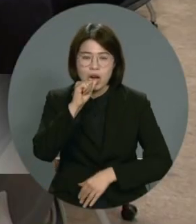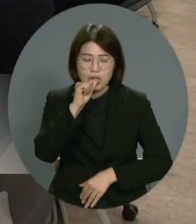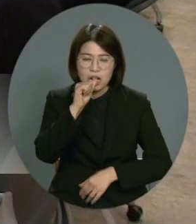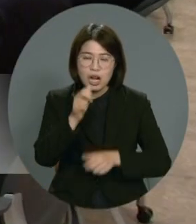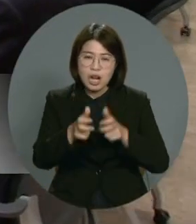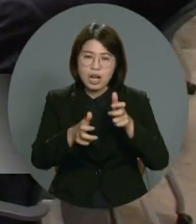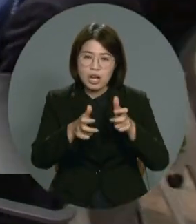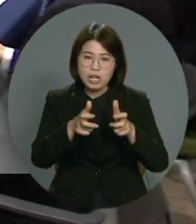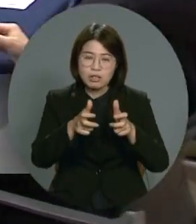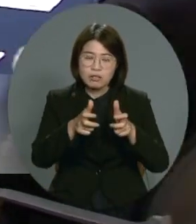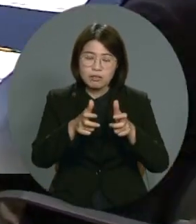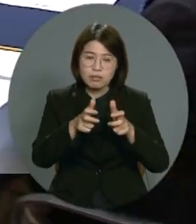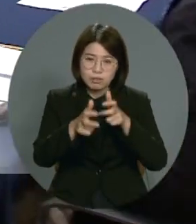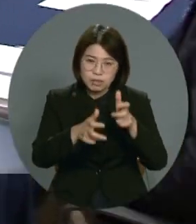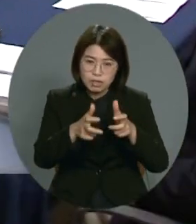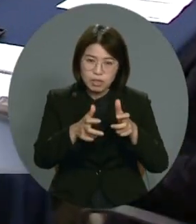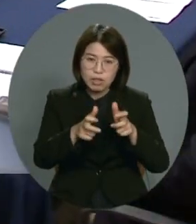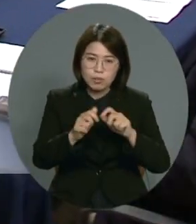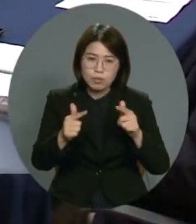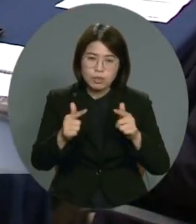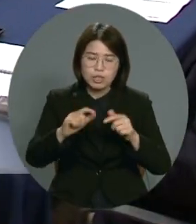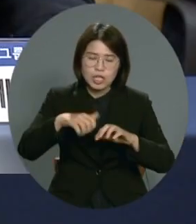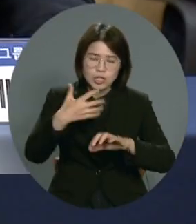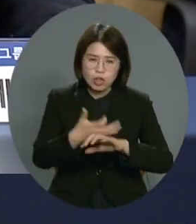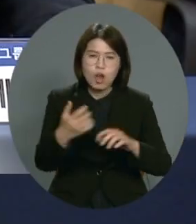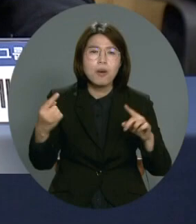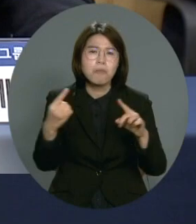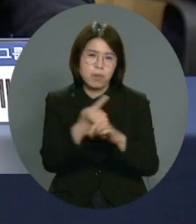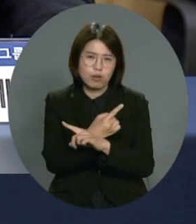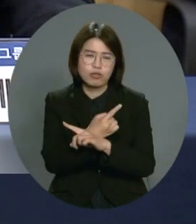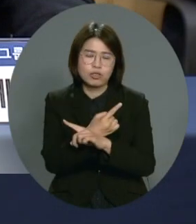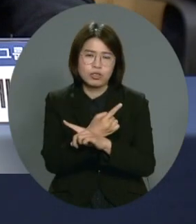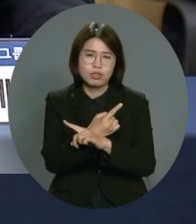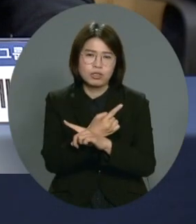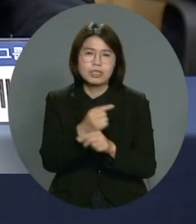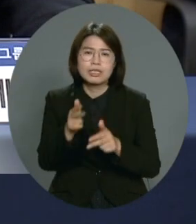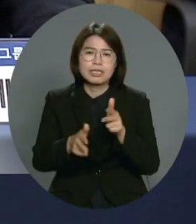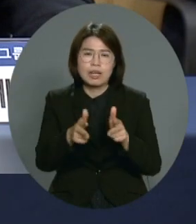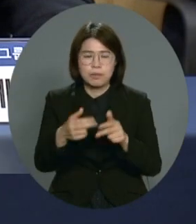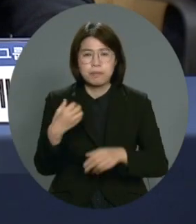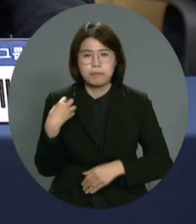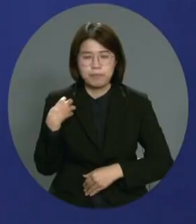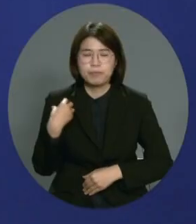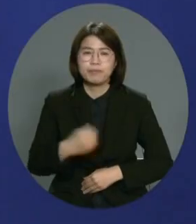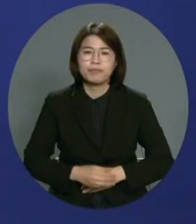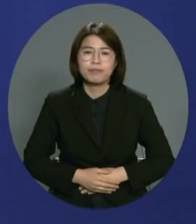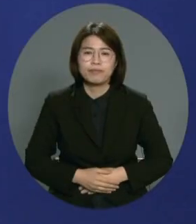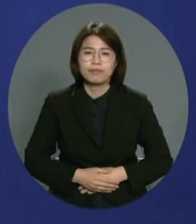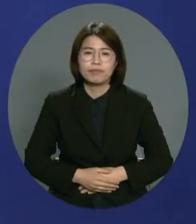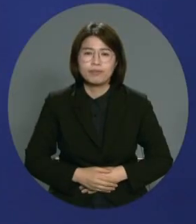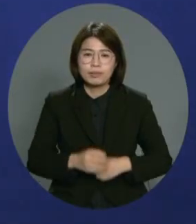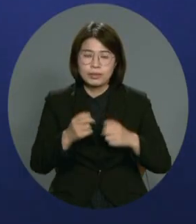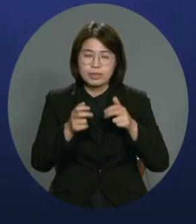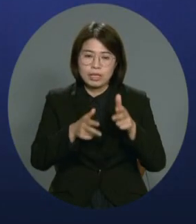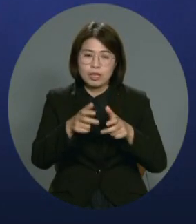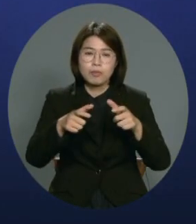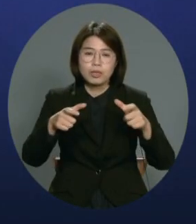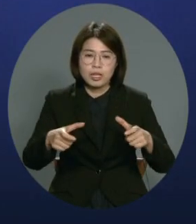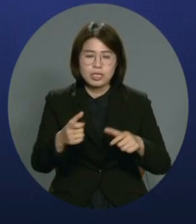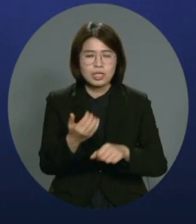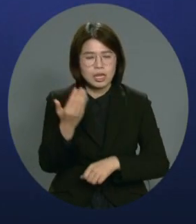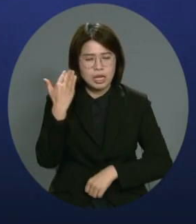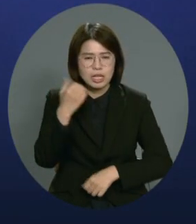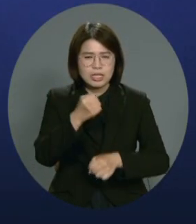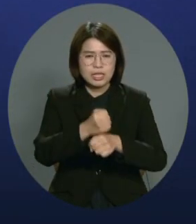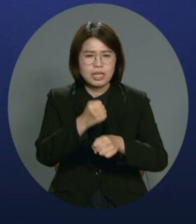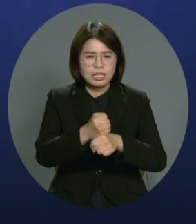철강공단의 체질 자체를 혁신적으로 바꾸는 산단 대개조 사업을 진행하게 됩니다. 산단이 과거의 생산